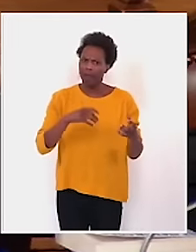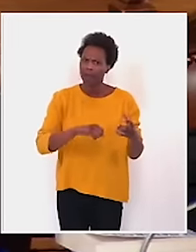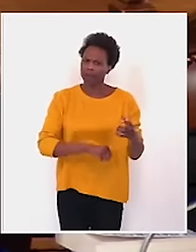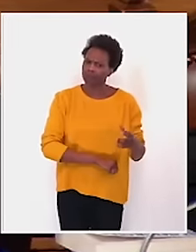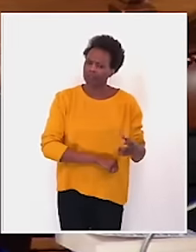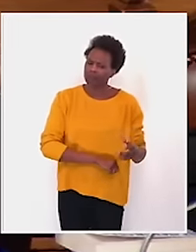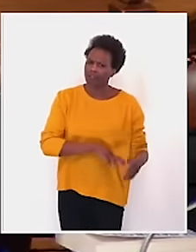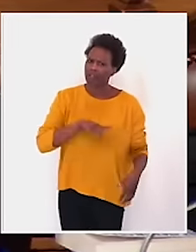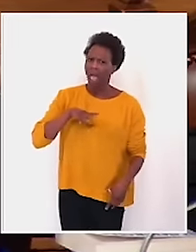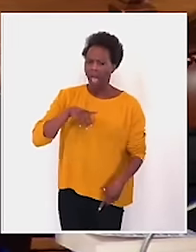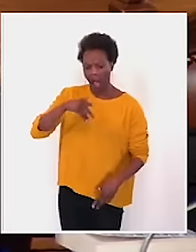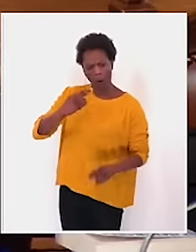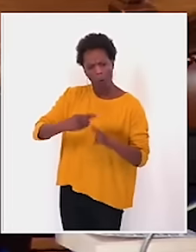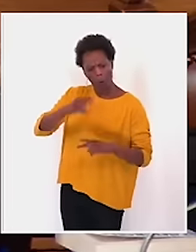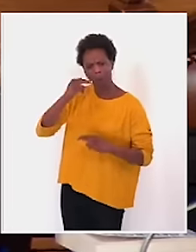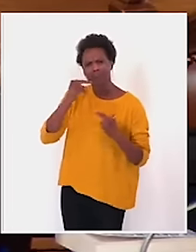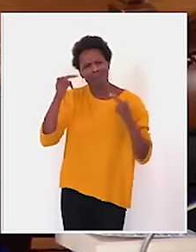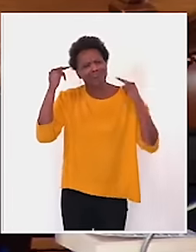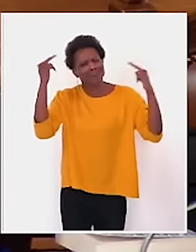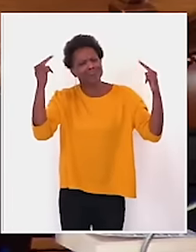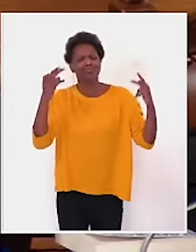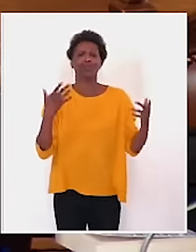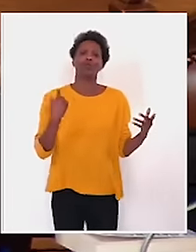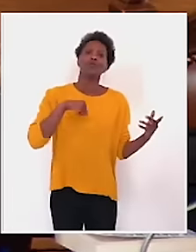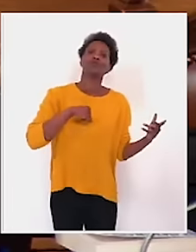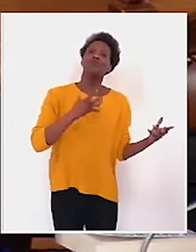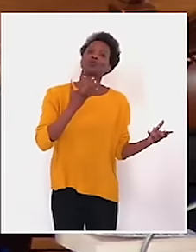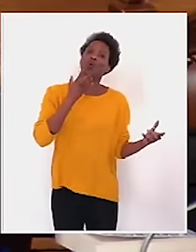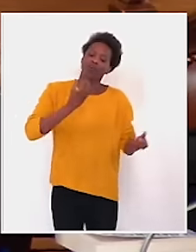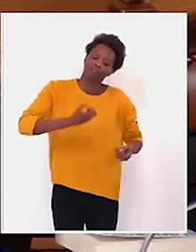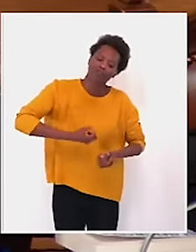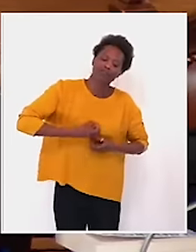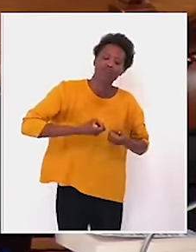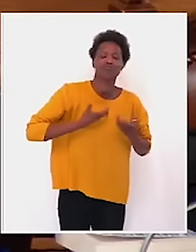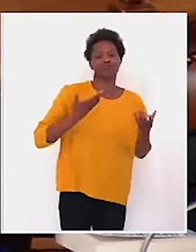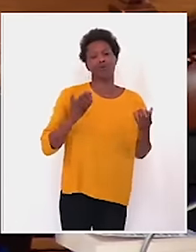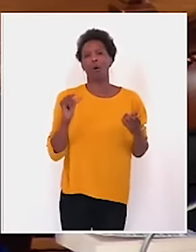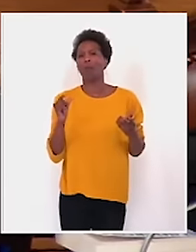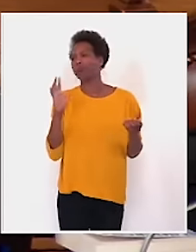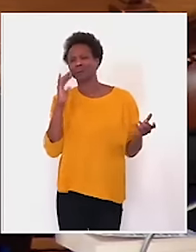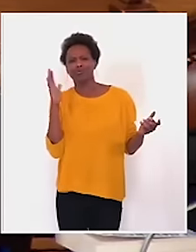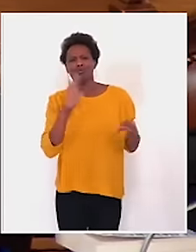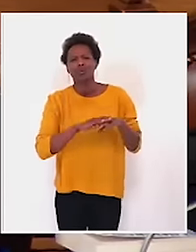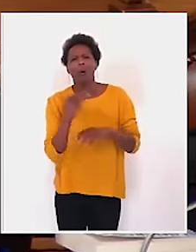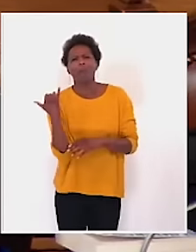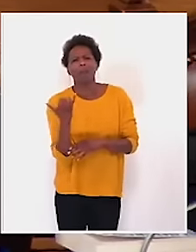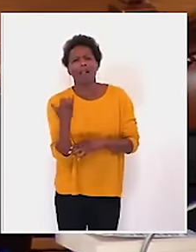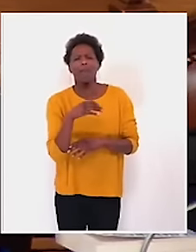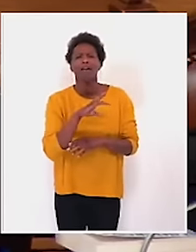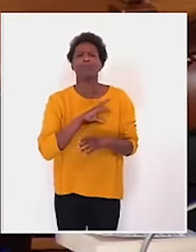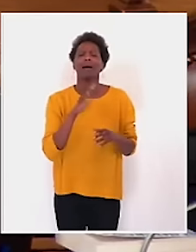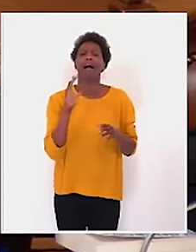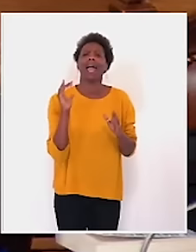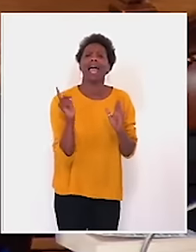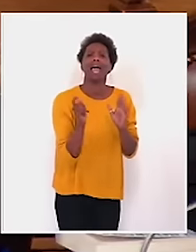qui était trouvé. On avait prévu de citer un peu Louise Michel, de raconter son histoire, mais ça ne sert à rien, hein, parce que c'était l'époque où la social-démocratie